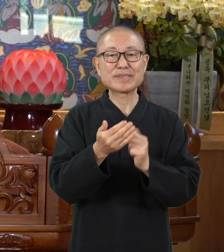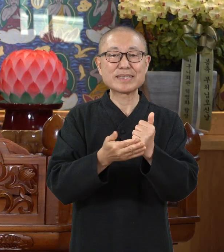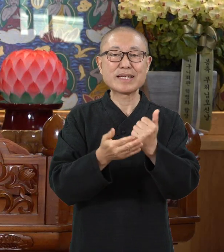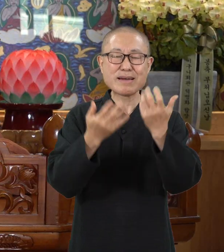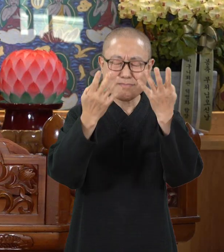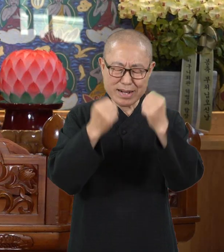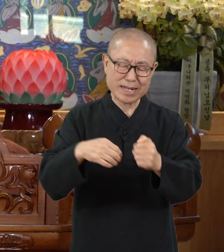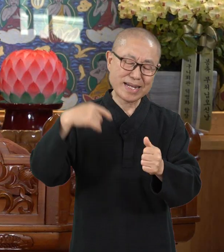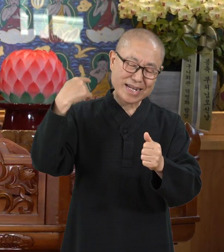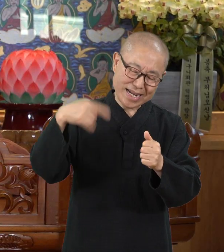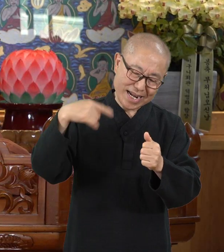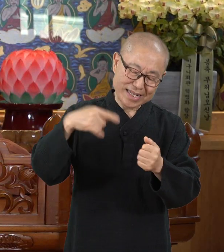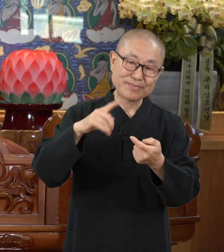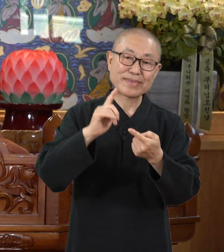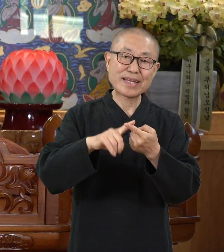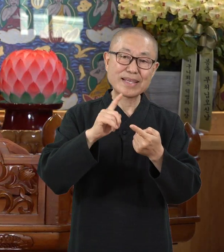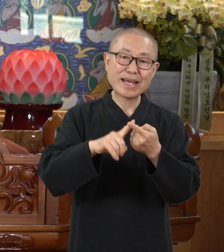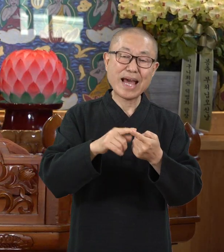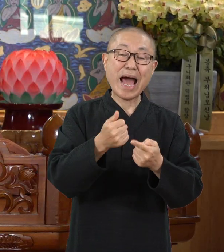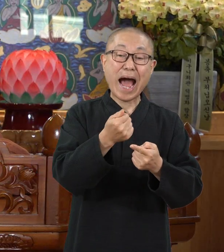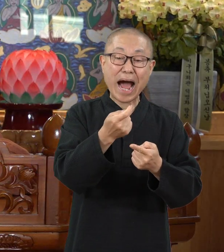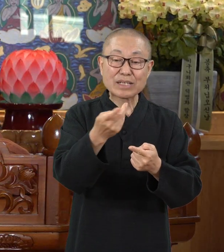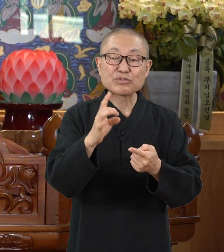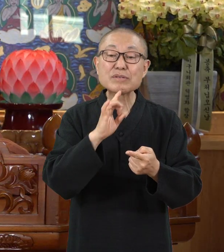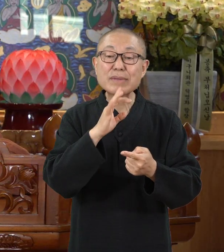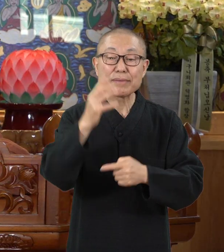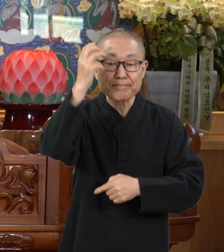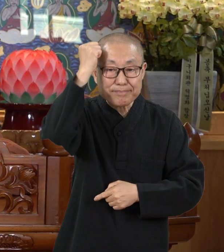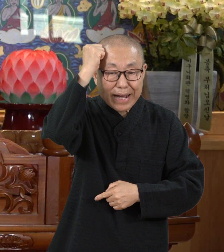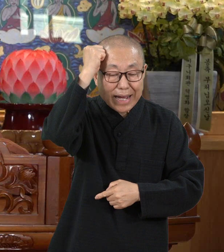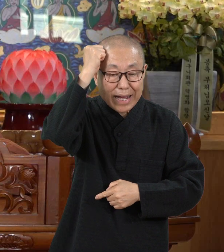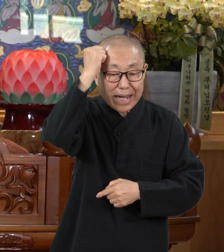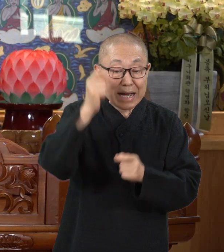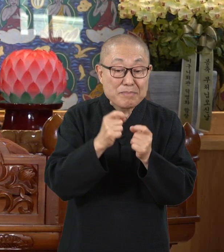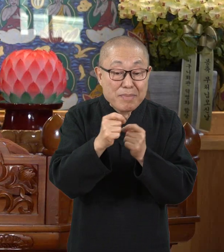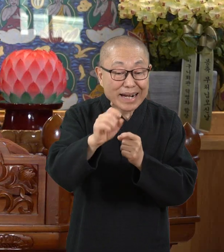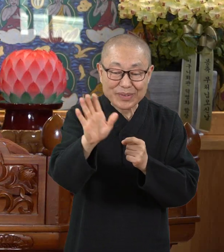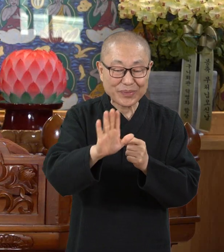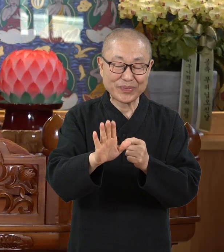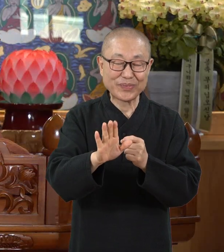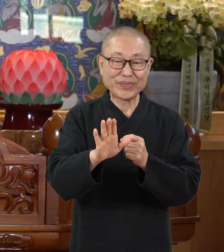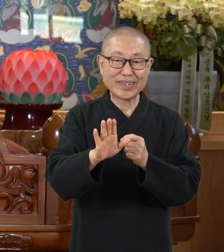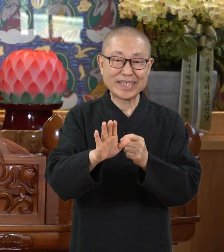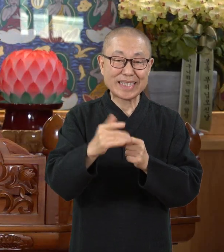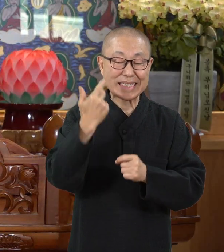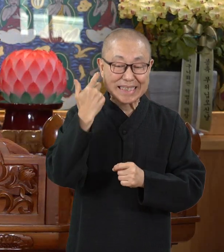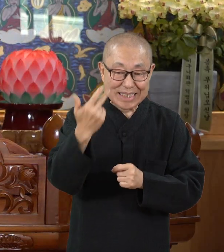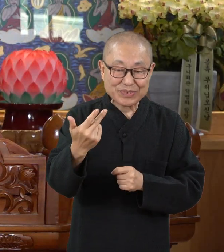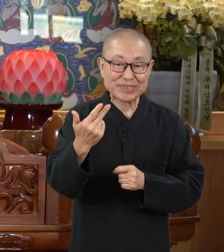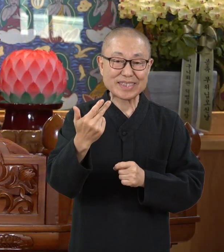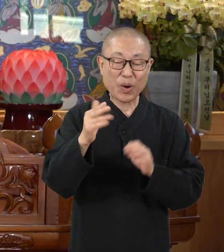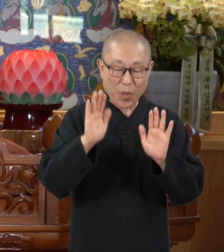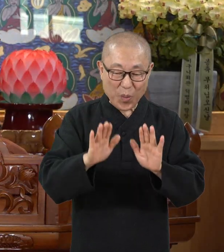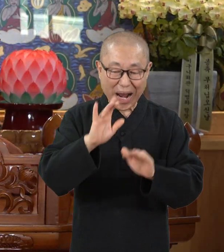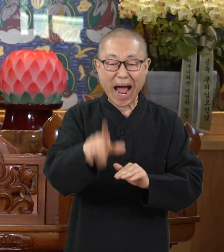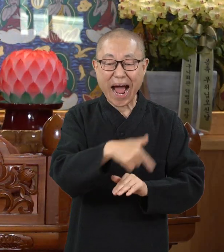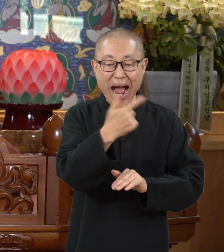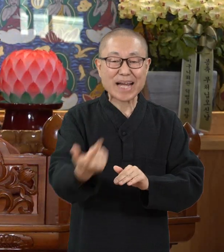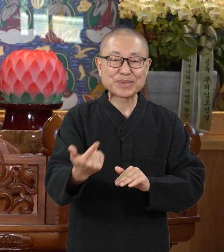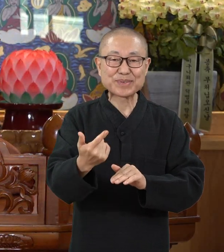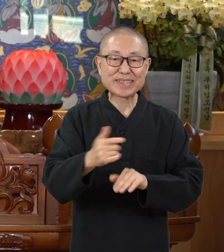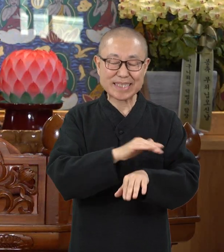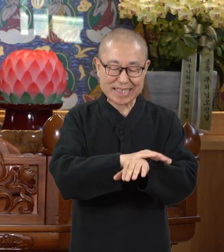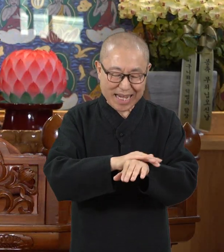많은 가르침을 한두 개 우리가 멀리 잡지 않고 일주일, 오늘 하루